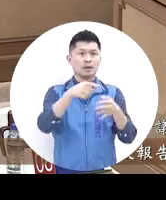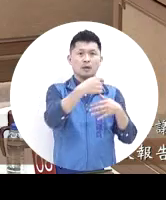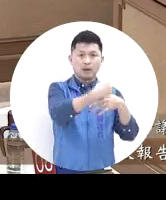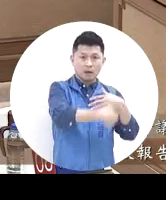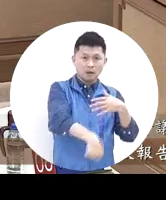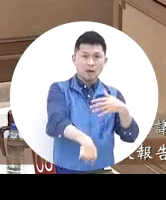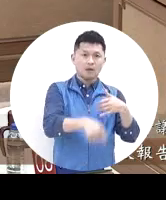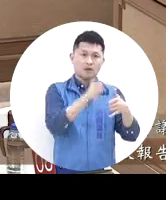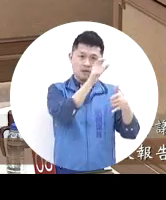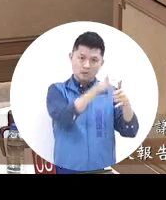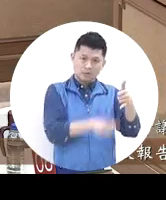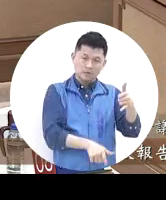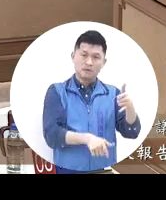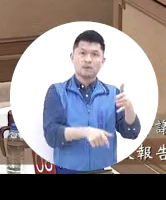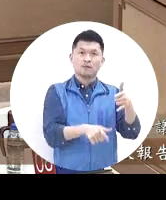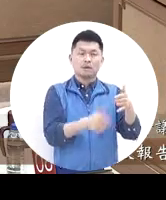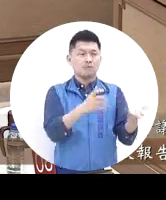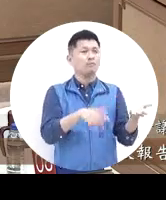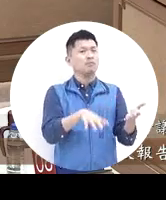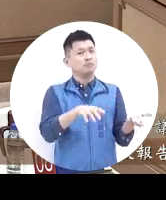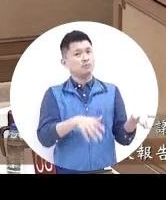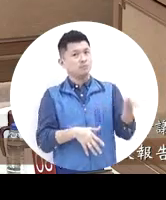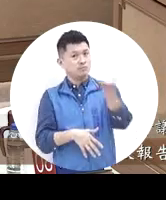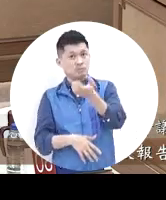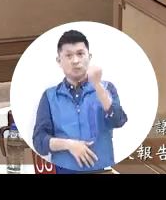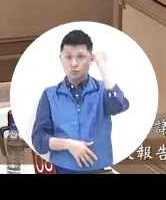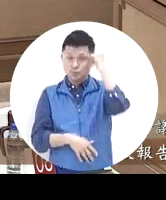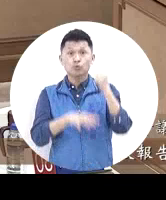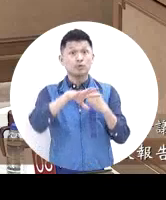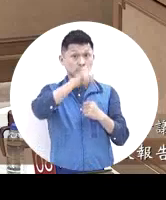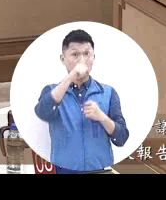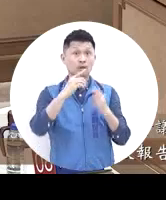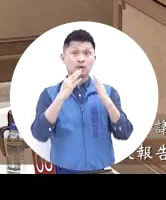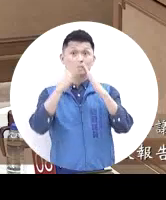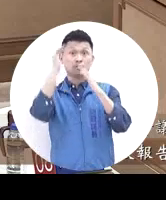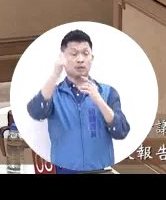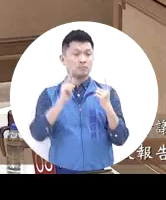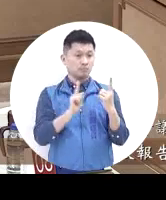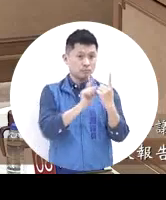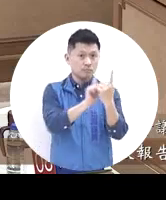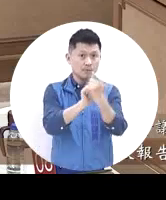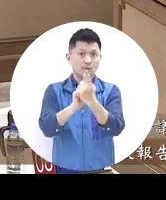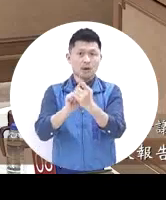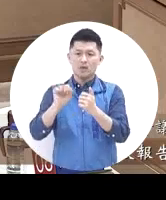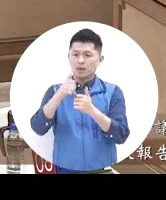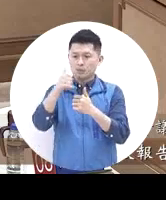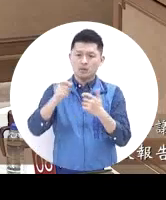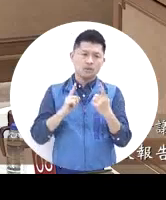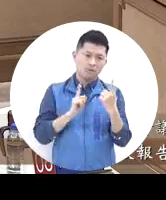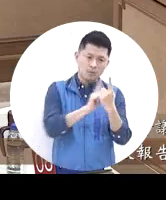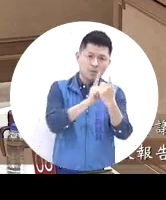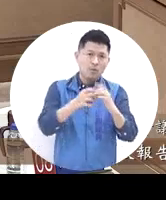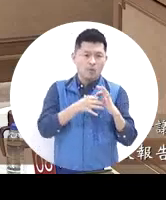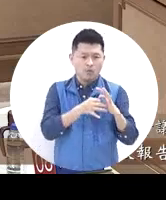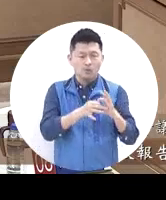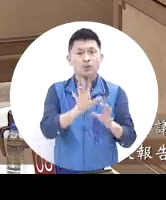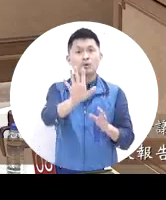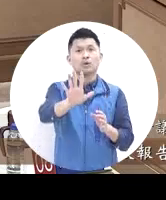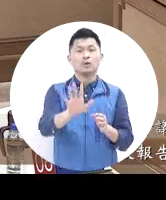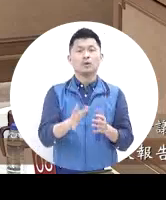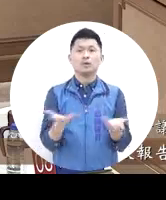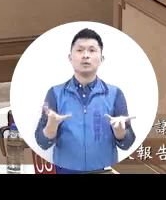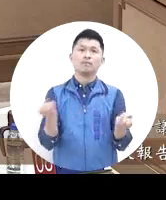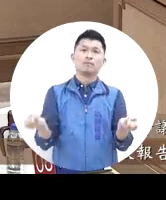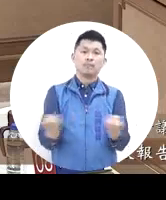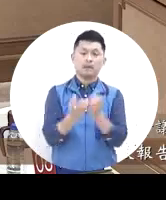者入住。市长也去，我们很多议员都去，但代表事情发生了，不是